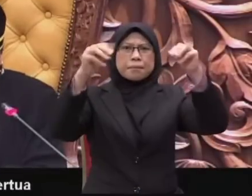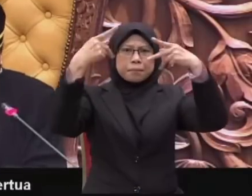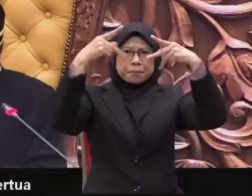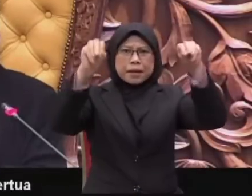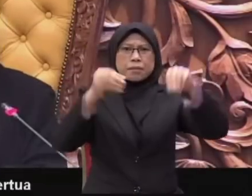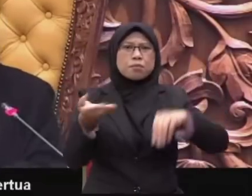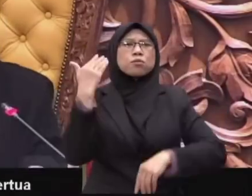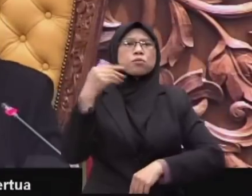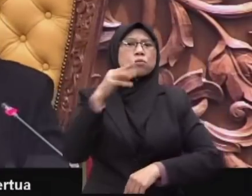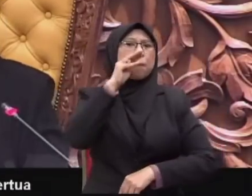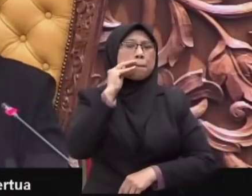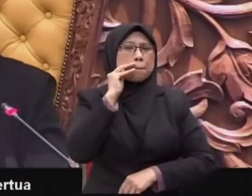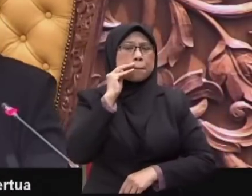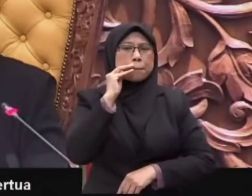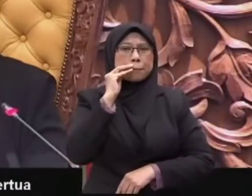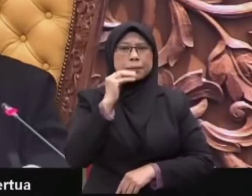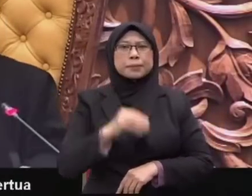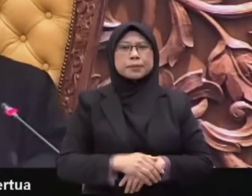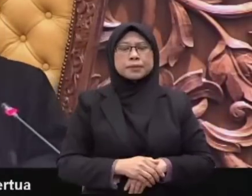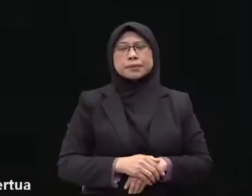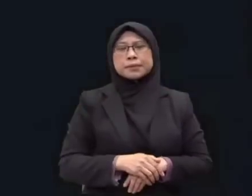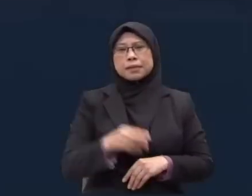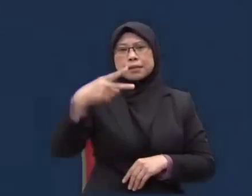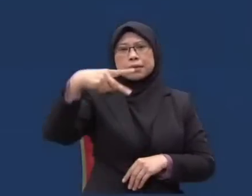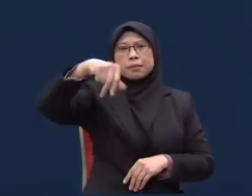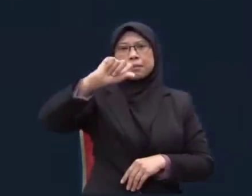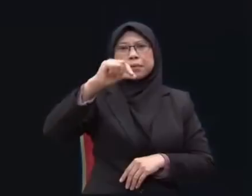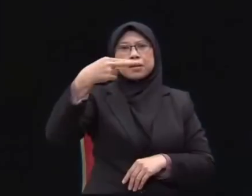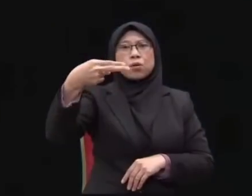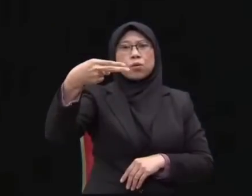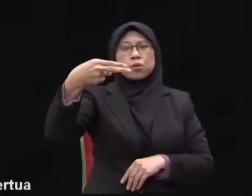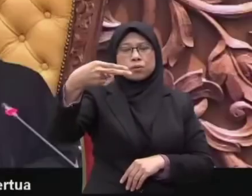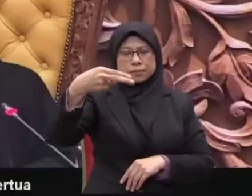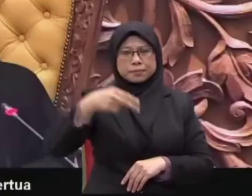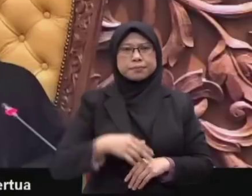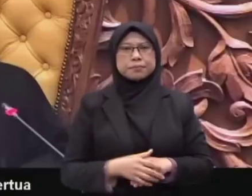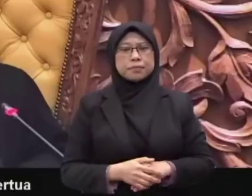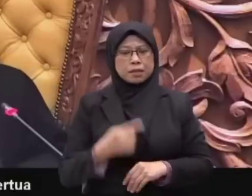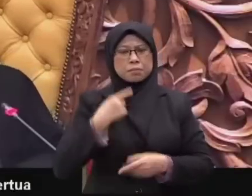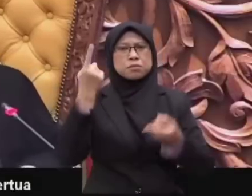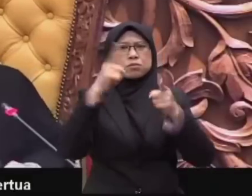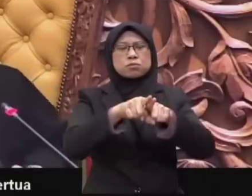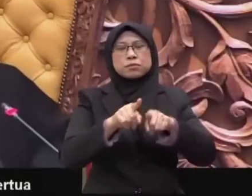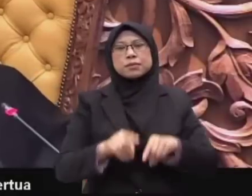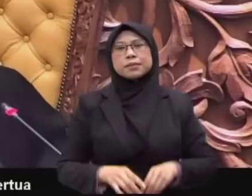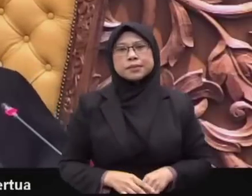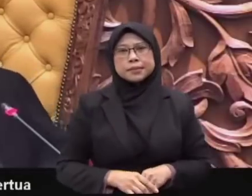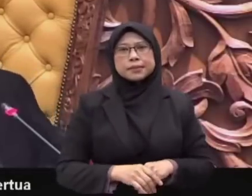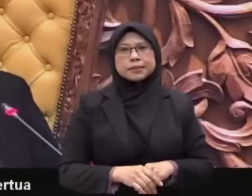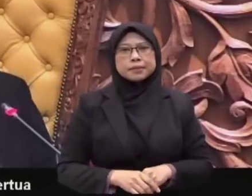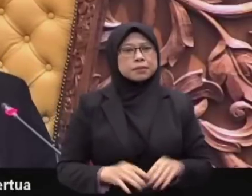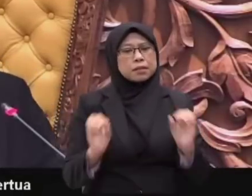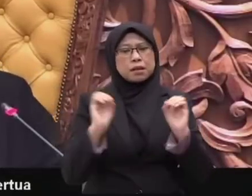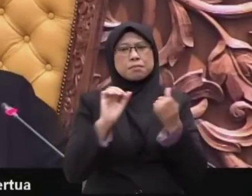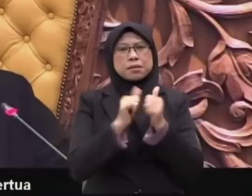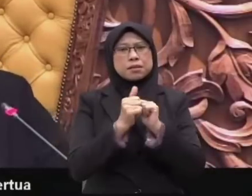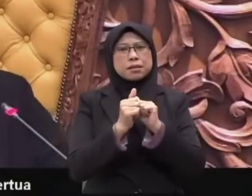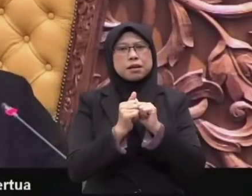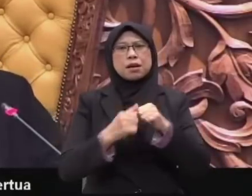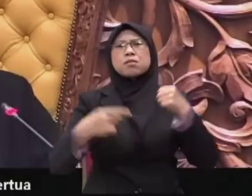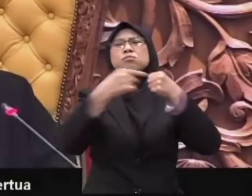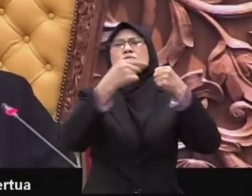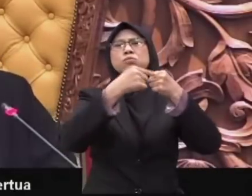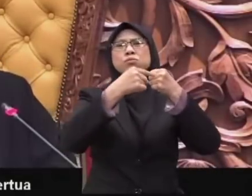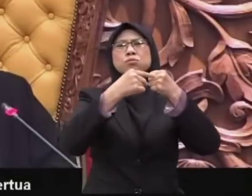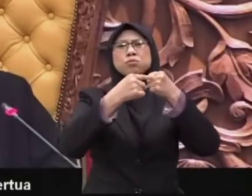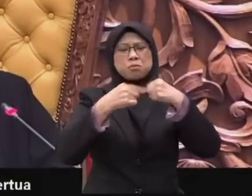Perdana Menteri. Kami takut sangkaan jahat. Sangkaan jahat. Kami setuju. Tidak ada masalah. Tuduh